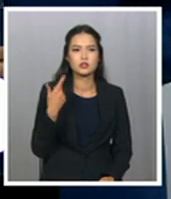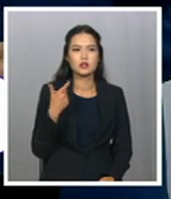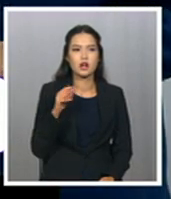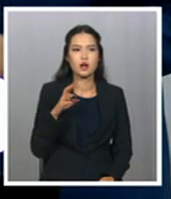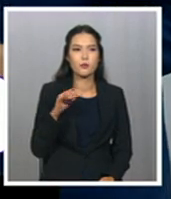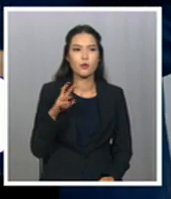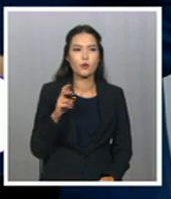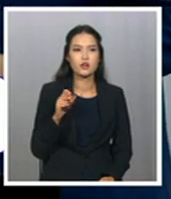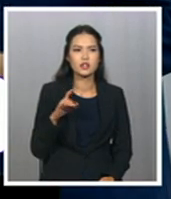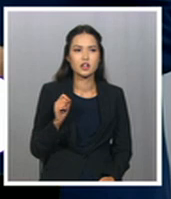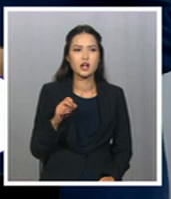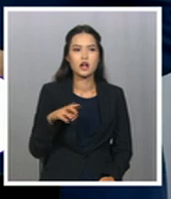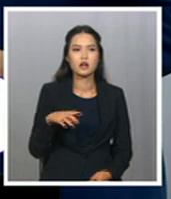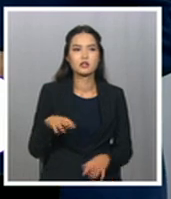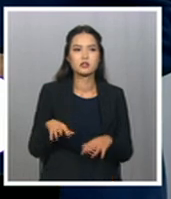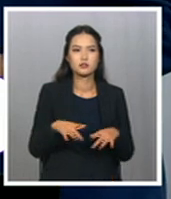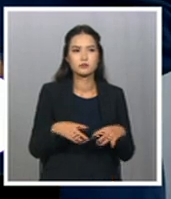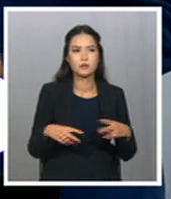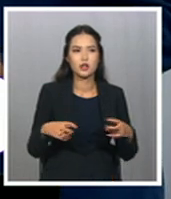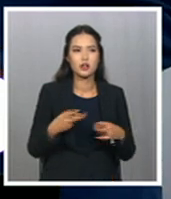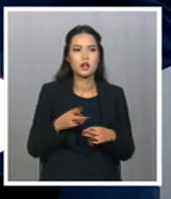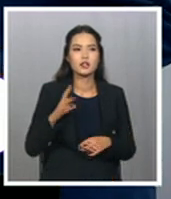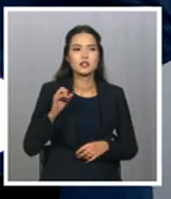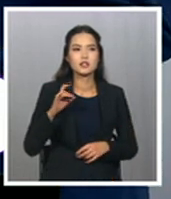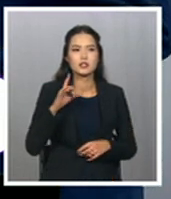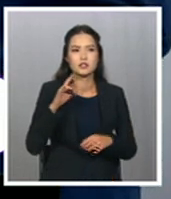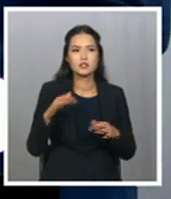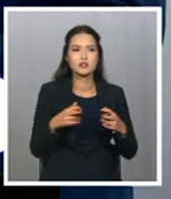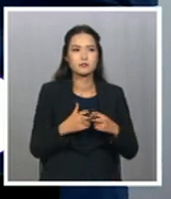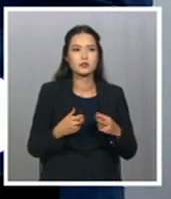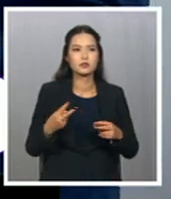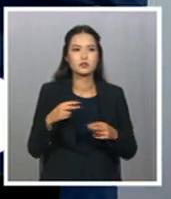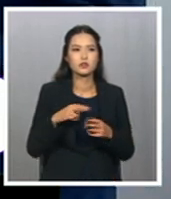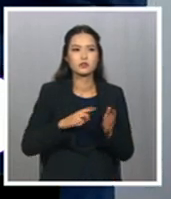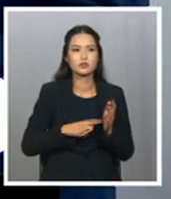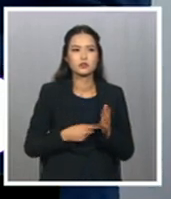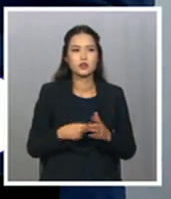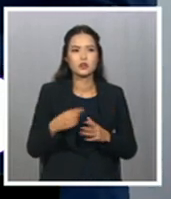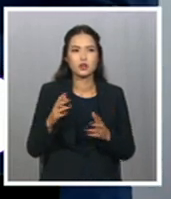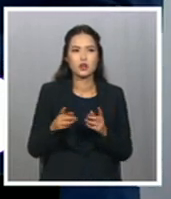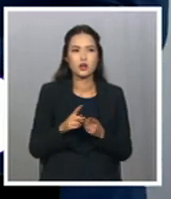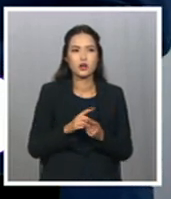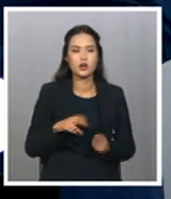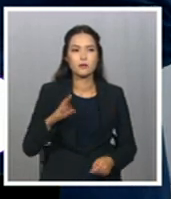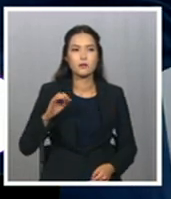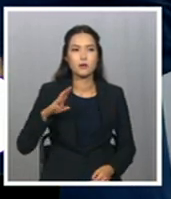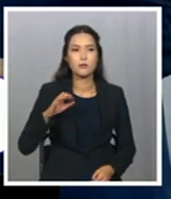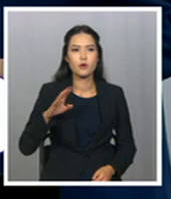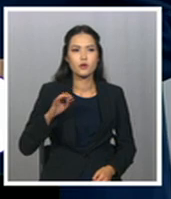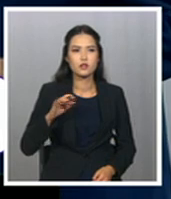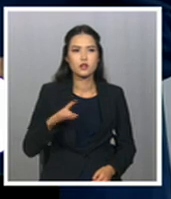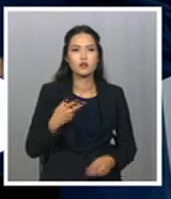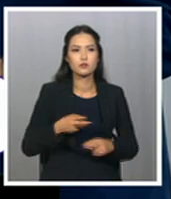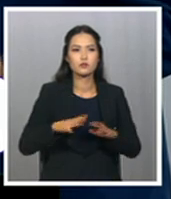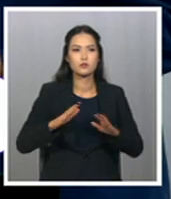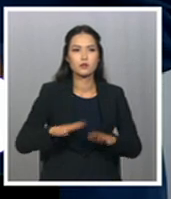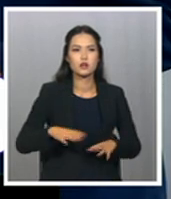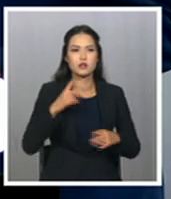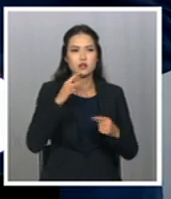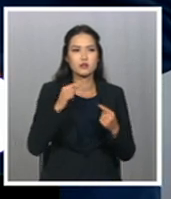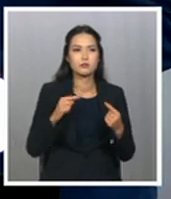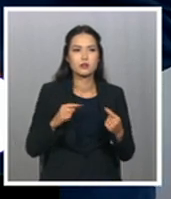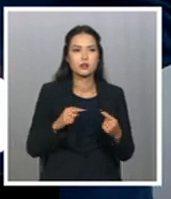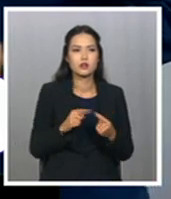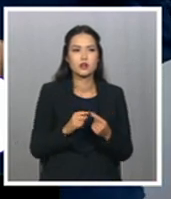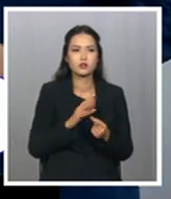Гармоникалық тербеліс дегеніміз тербеліп тұрған нүктенің ауытқуына пропорционал және осы ауытқуға қарама-қарсы бағытталған